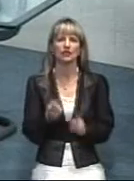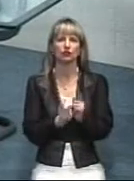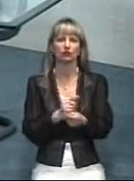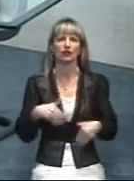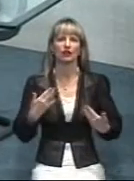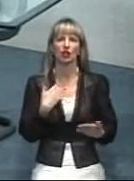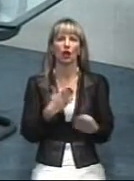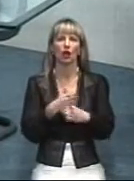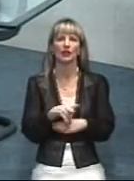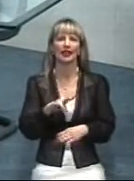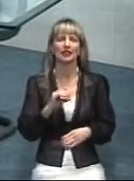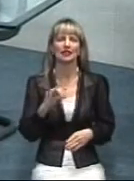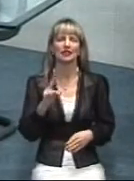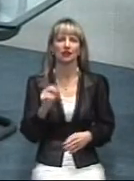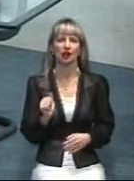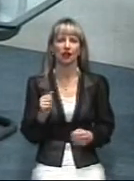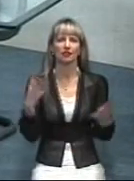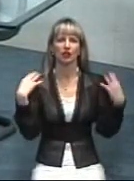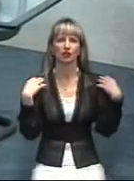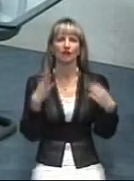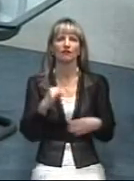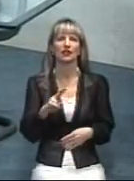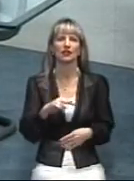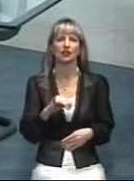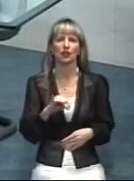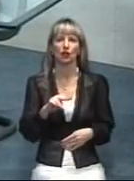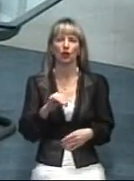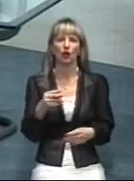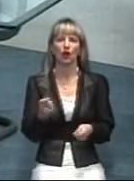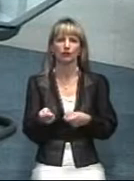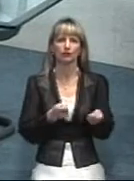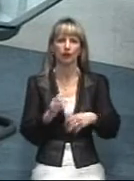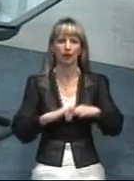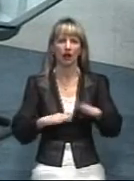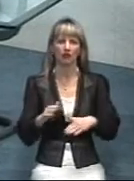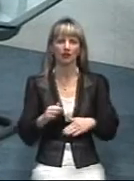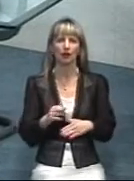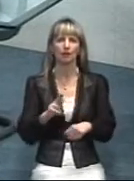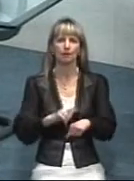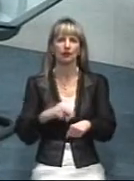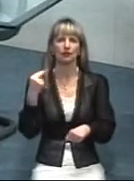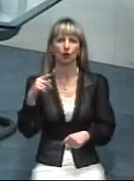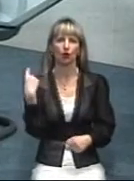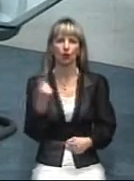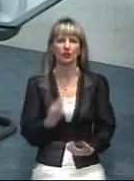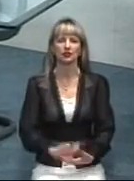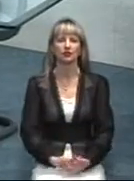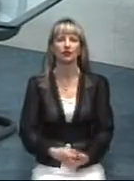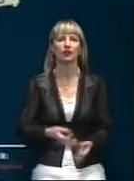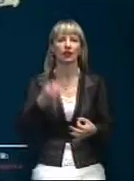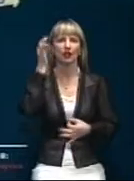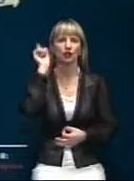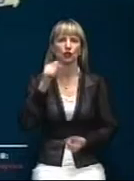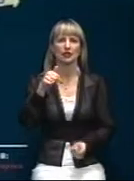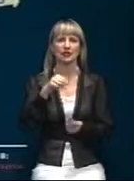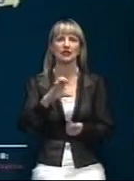гостя Володимира Лисика, начальника відділу адміністративної практики управління патрульної поліції у Запорізькій області. Нагадаємо,